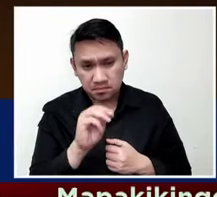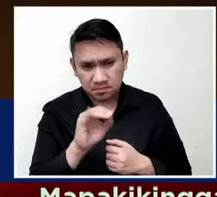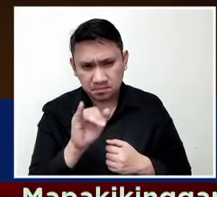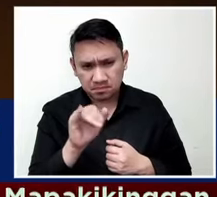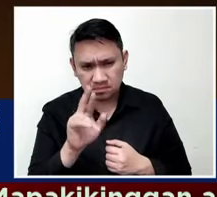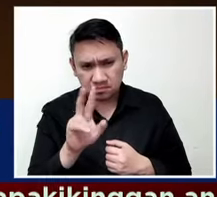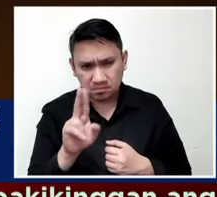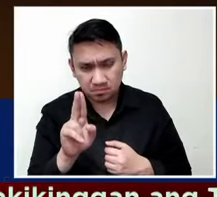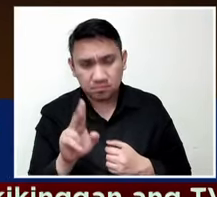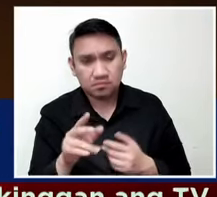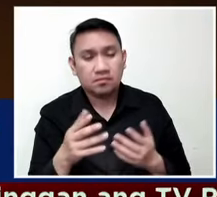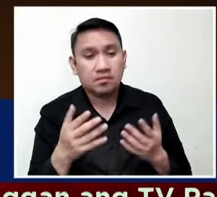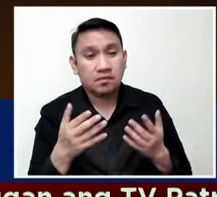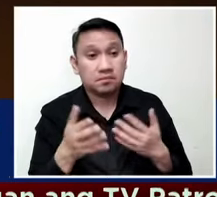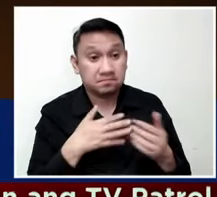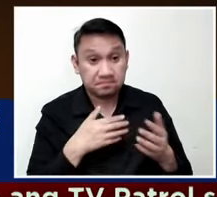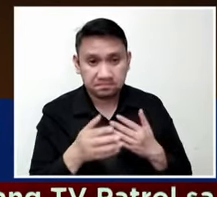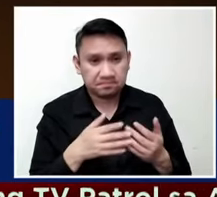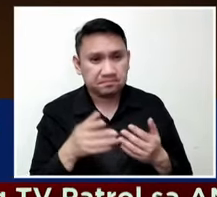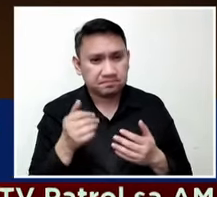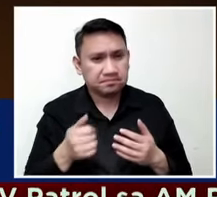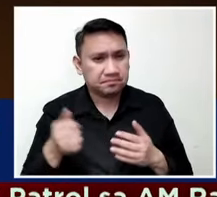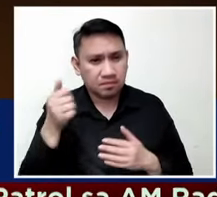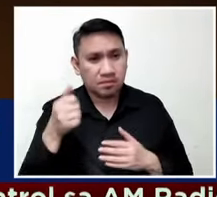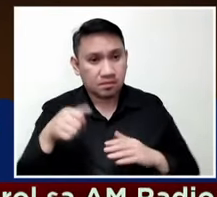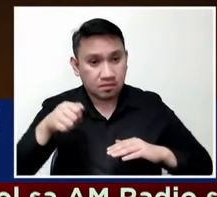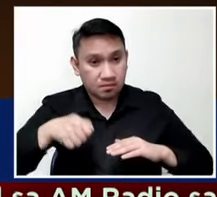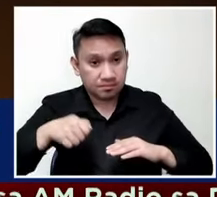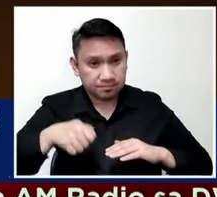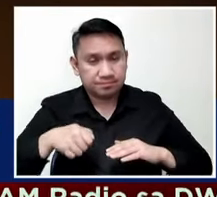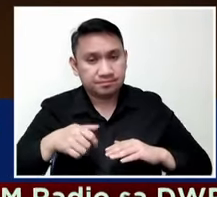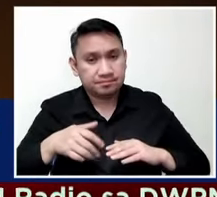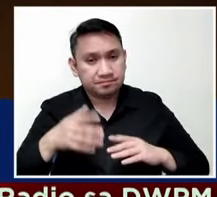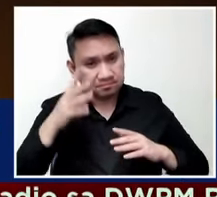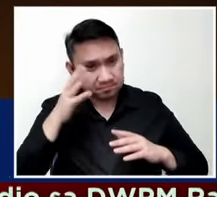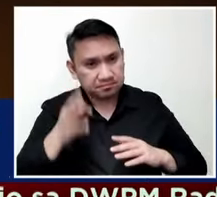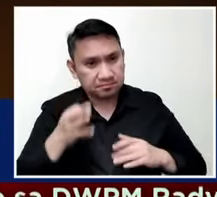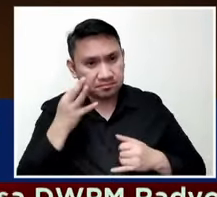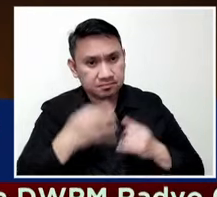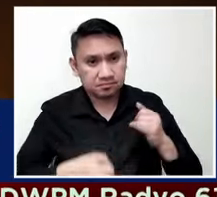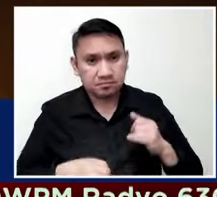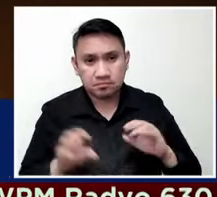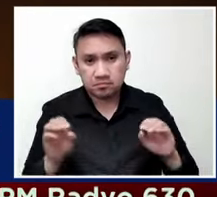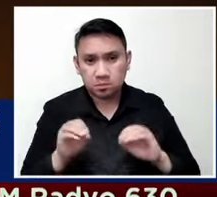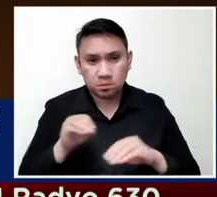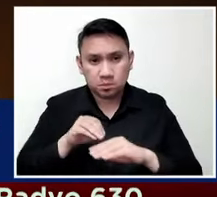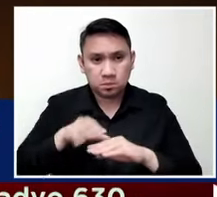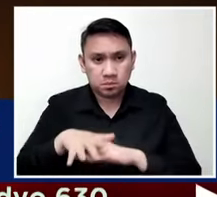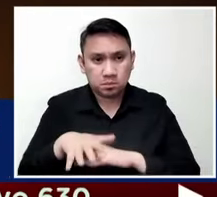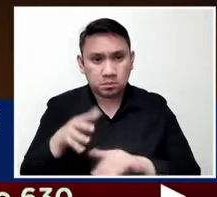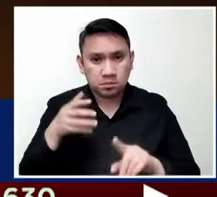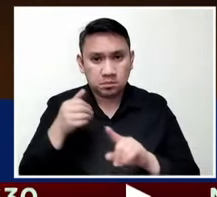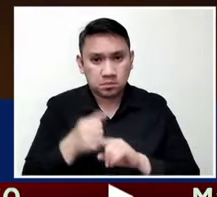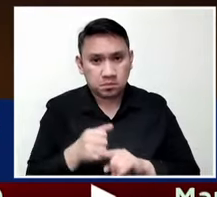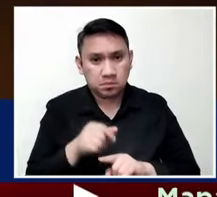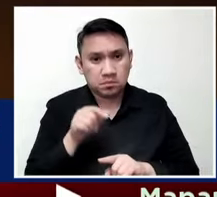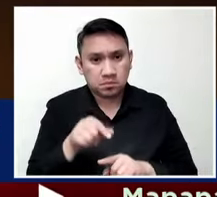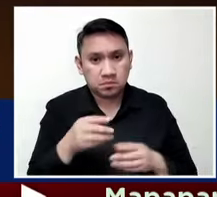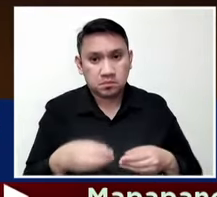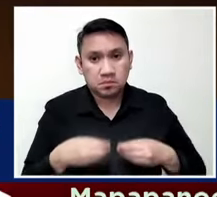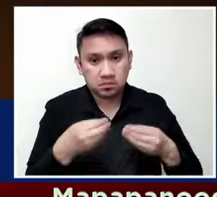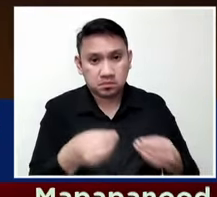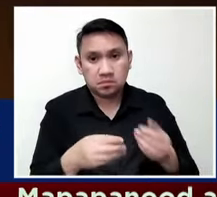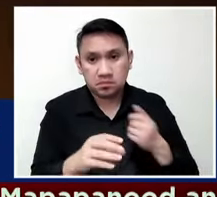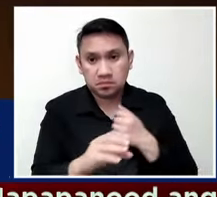ganyan ang desisyon ng ating Supreme Court, ay sinabi po na hindi makaka-apekto ito sa nakandak na public bidding, sa nai-award na